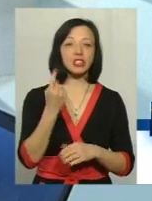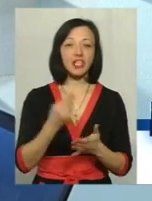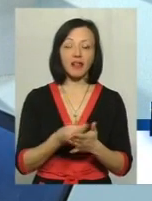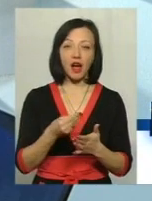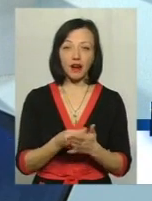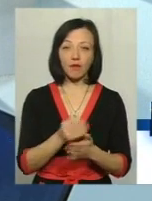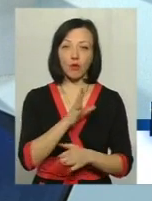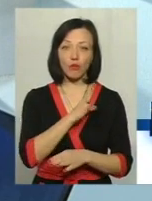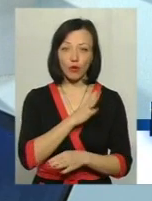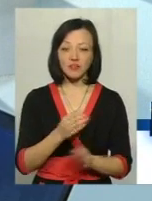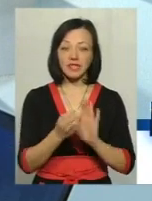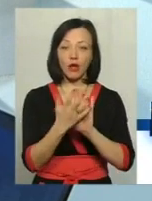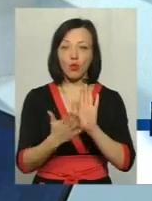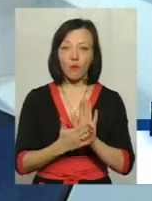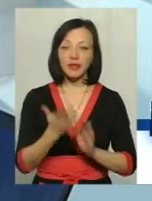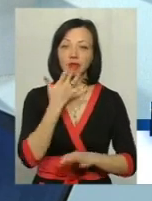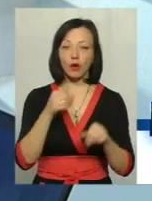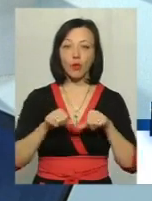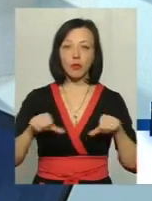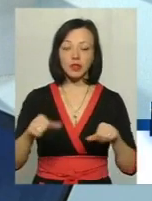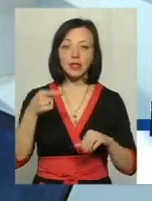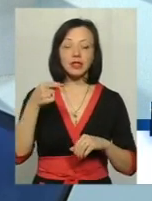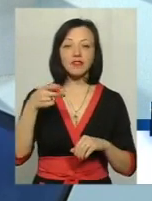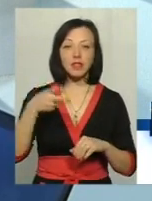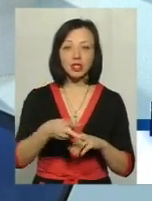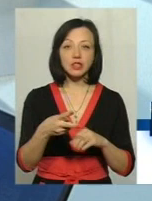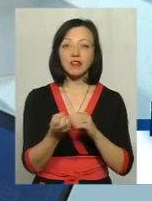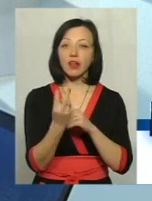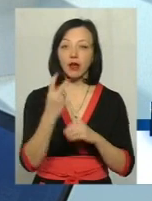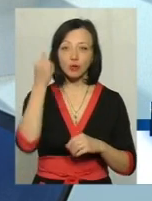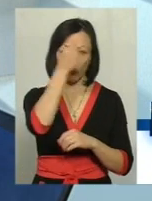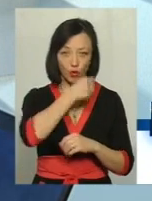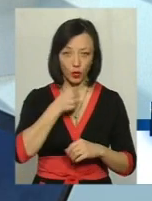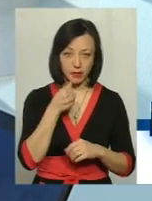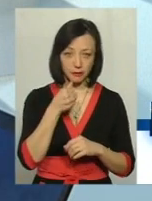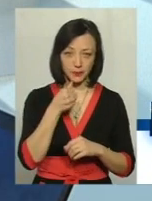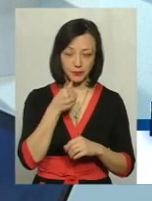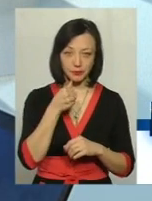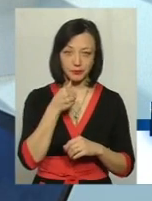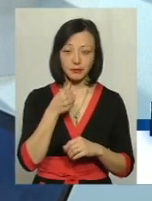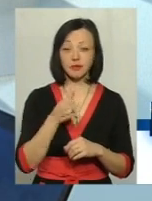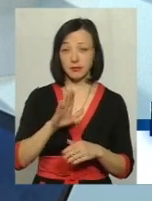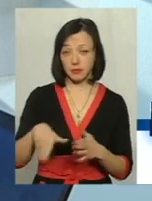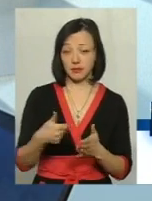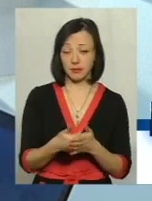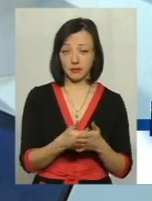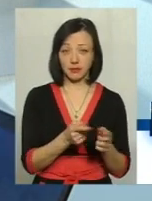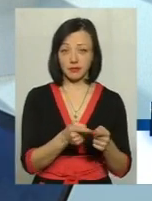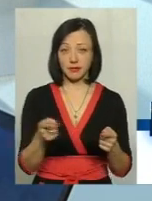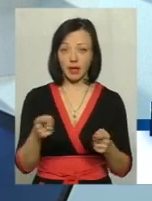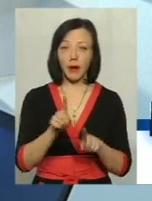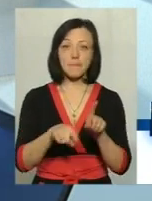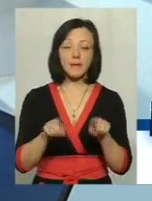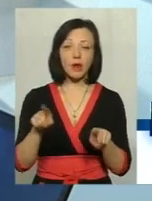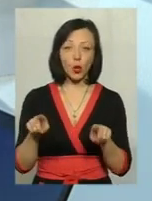вже встановлений Національною комісією, це був у 2012 році. От із цього часу